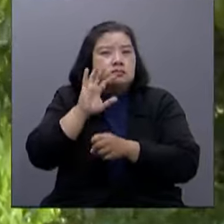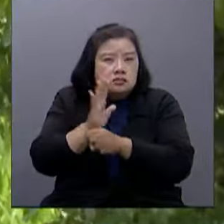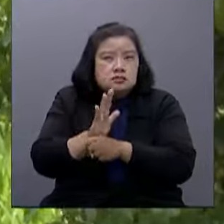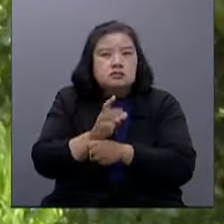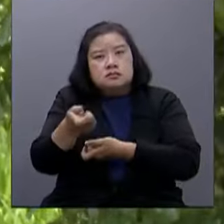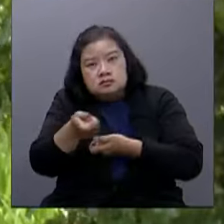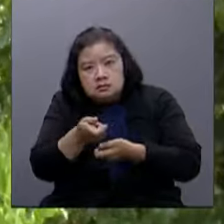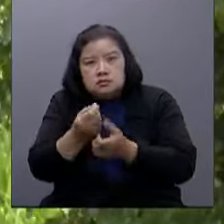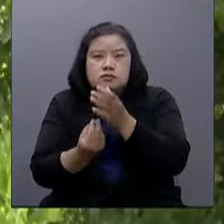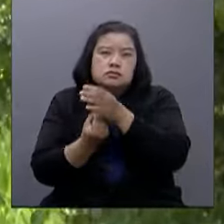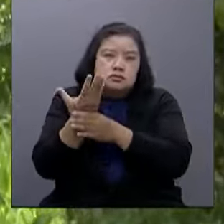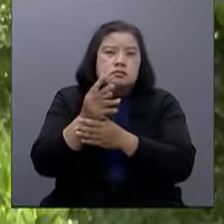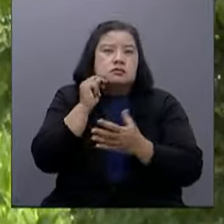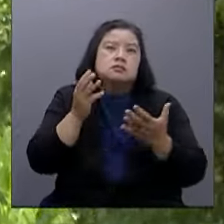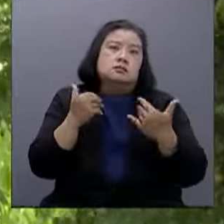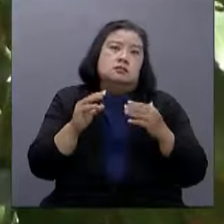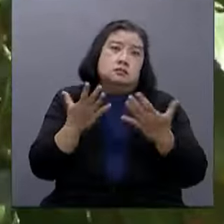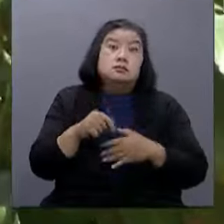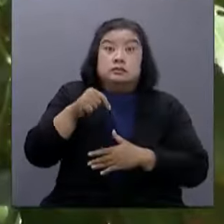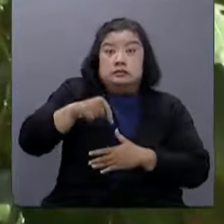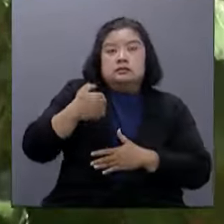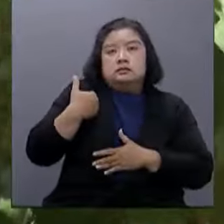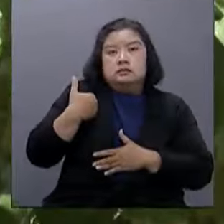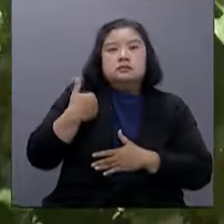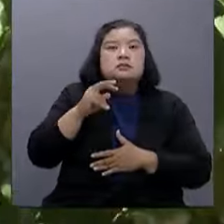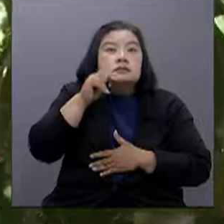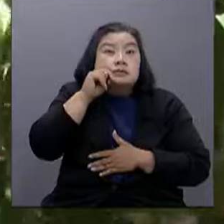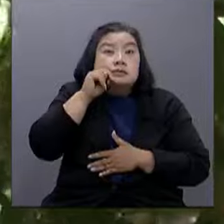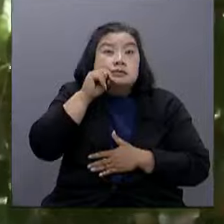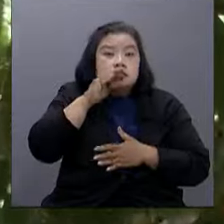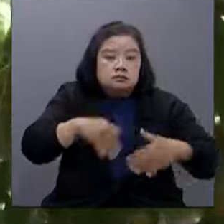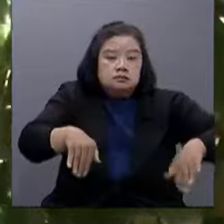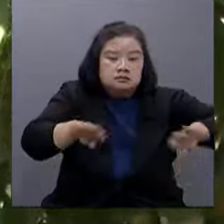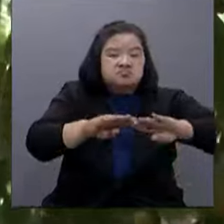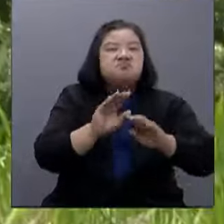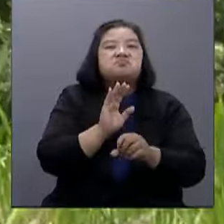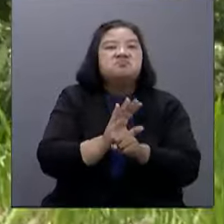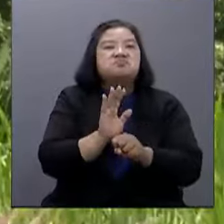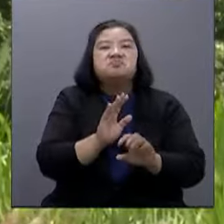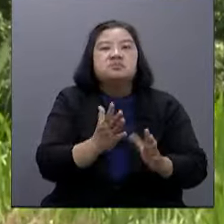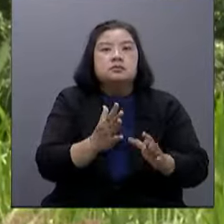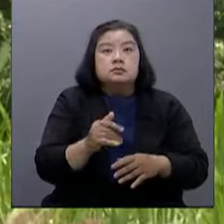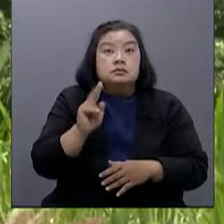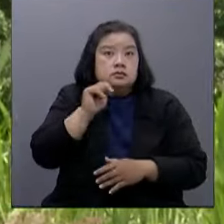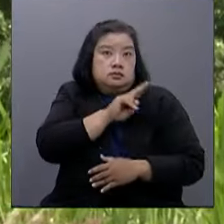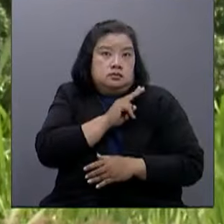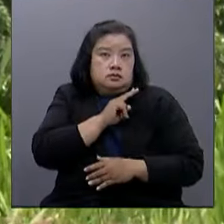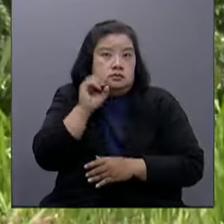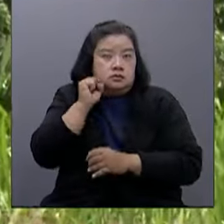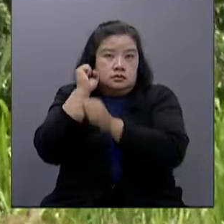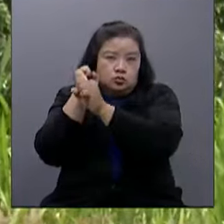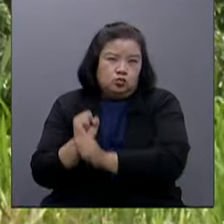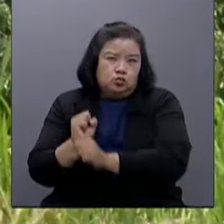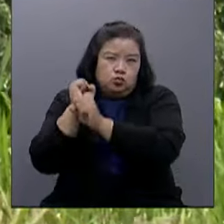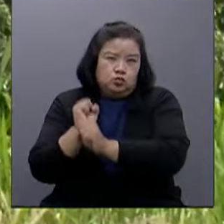ทำการเกษตรเพราะว่าที่นี่ไม่มีแหล่งน้ำแหล่งเก็บกักน้ำต้องสูบน้ำใต้ดินขึ้นมาใช้ซึ่งมันก็ไม่เพียง